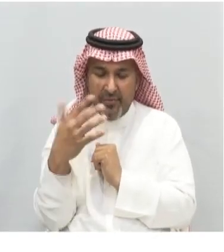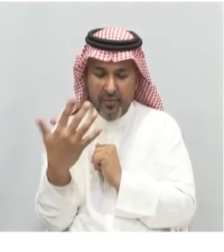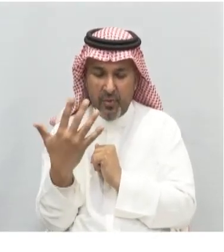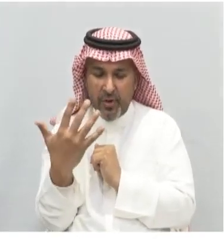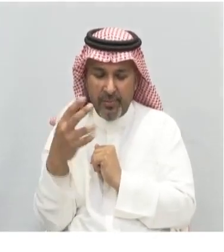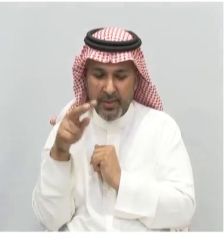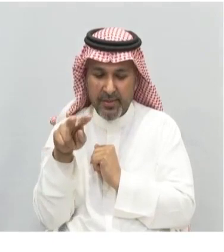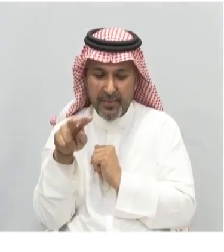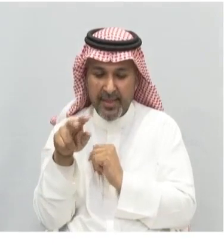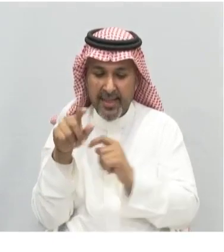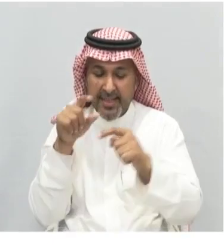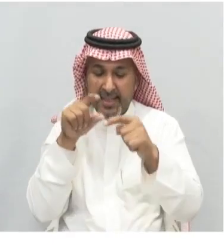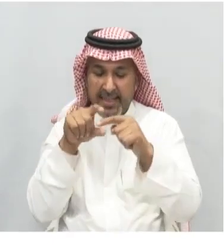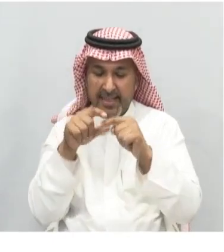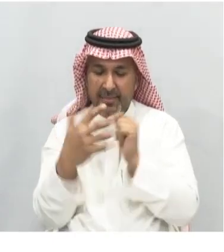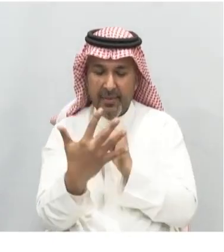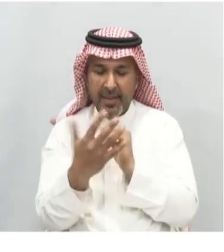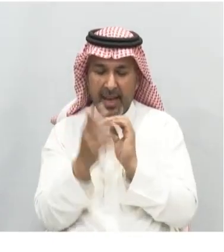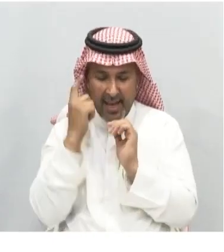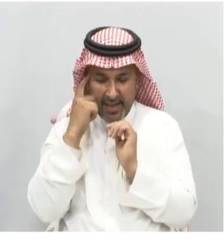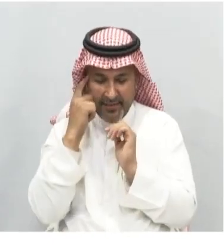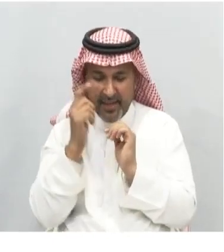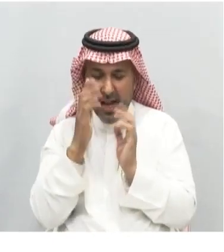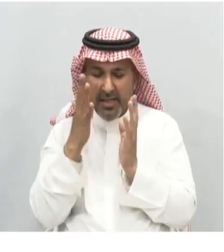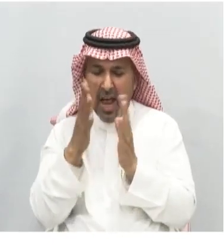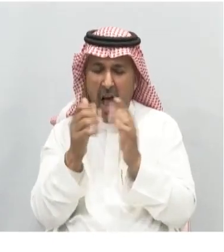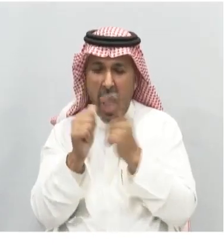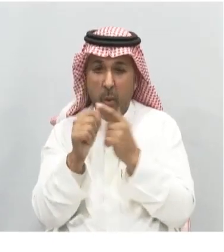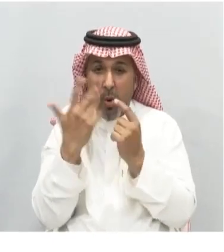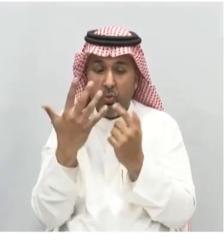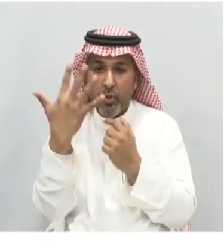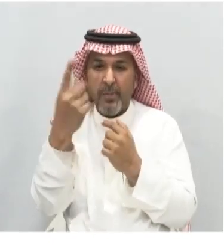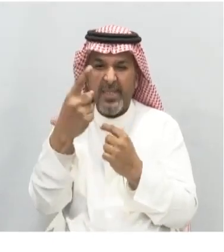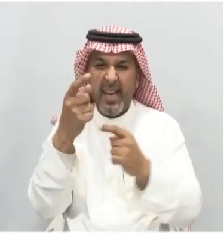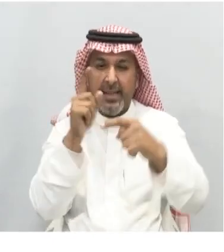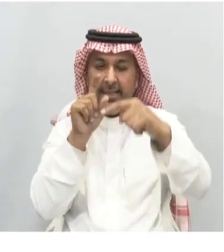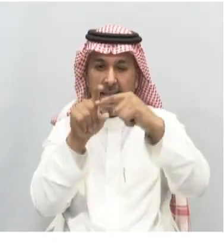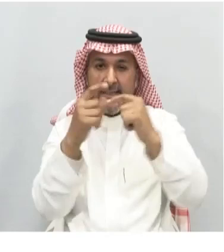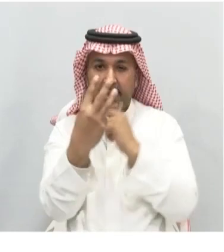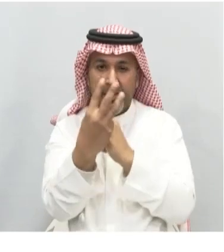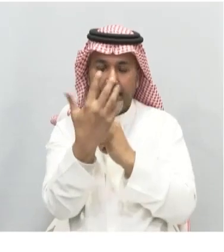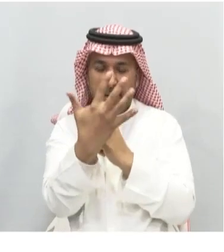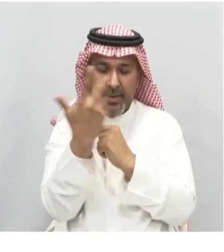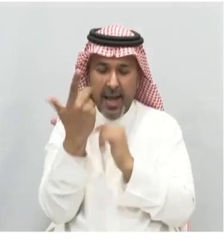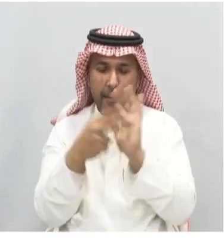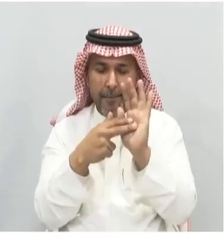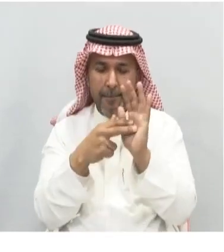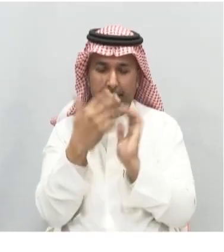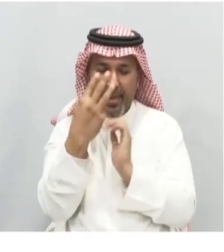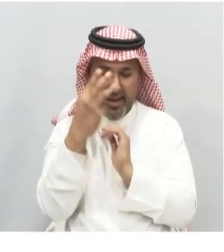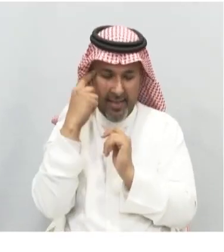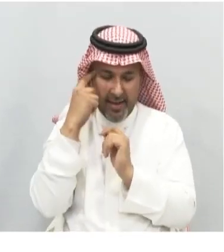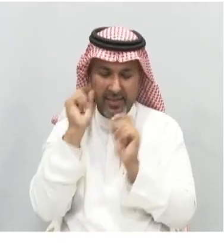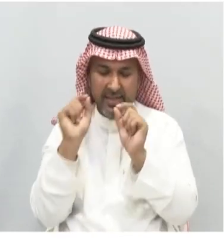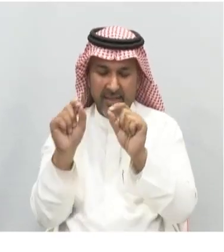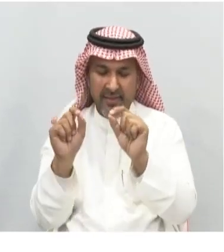هنا نعرف الحقيقه الاساسيه 15 ت خ هي ثه وهنا صفر فوضعنا في الاجابه صفر فوصلنا